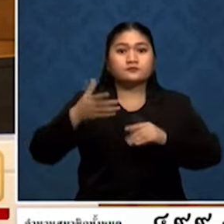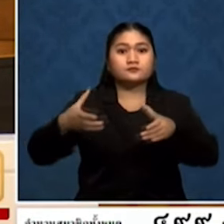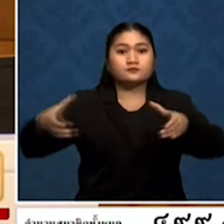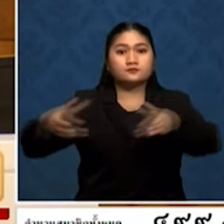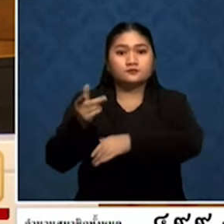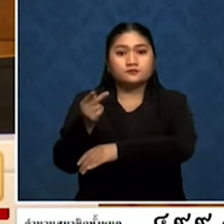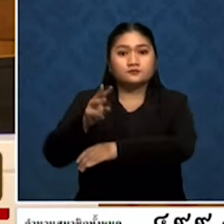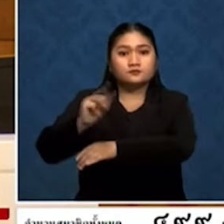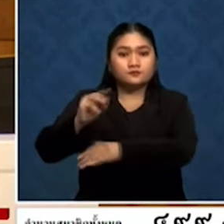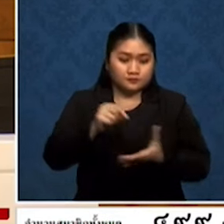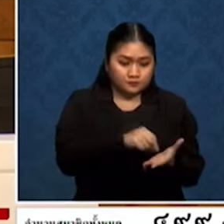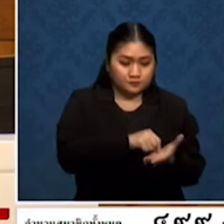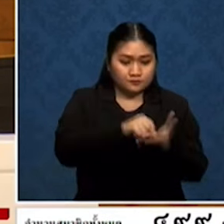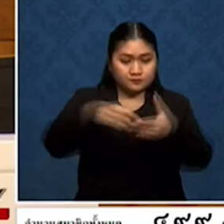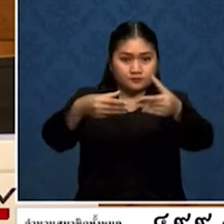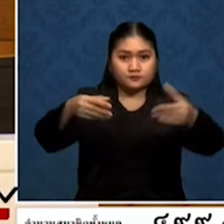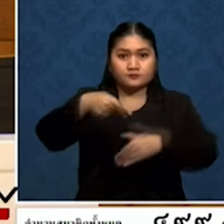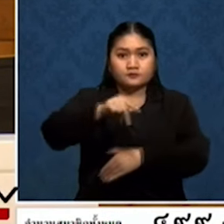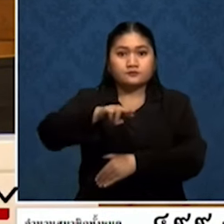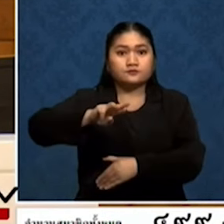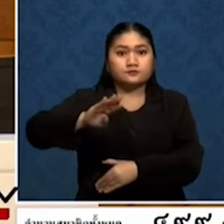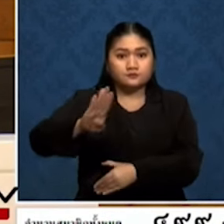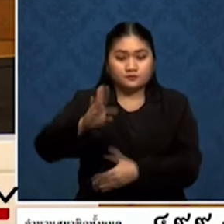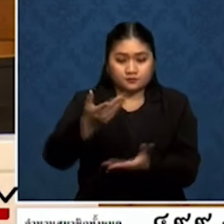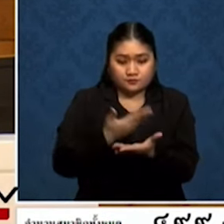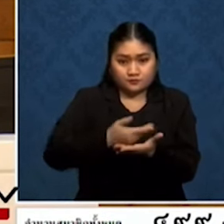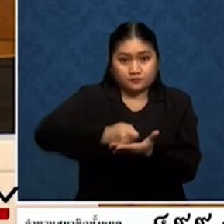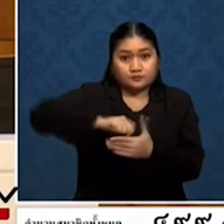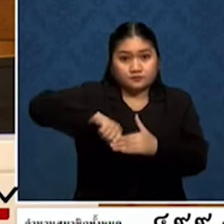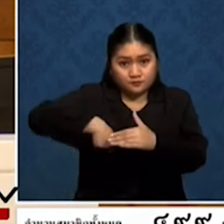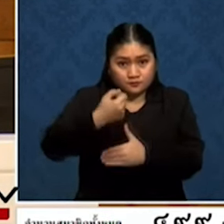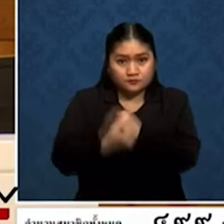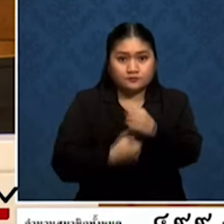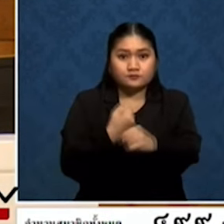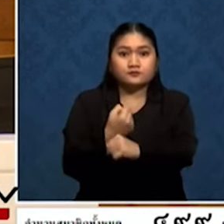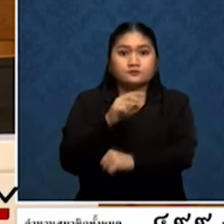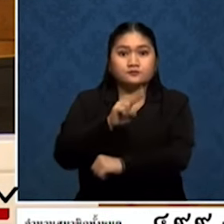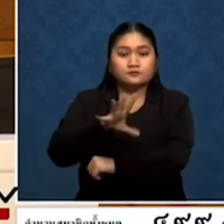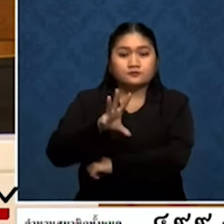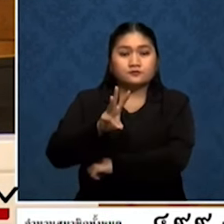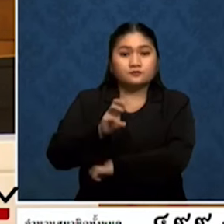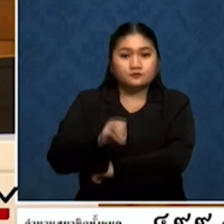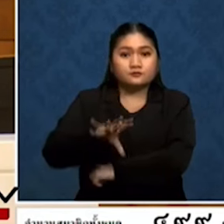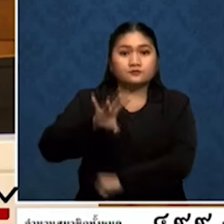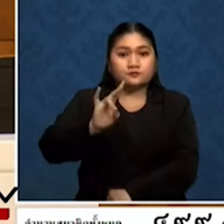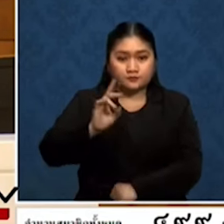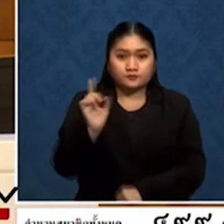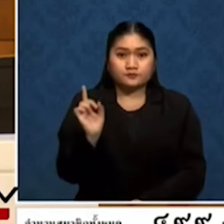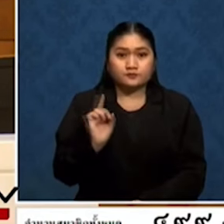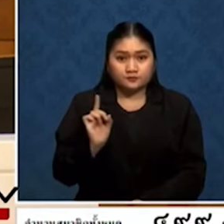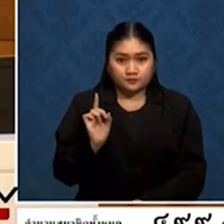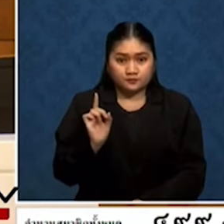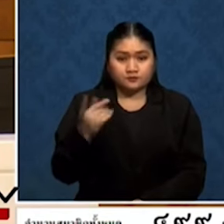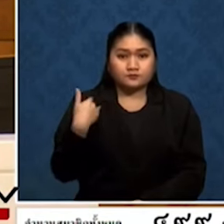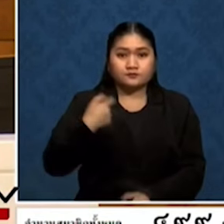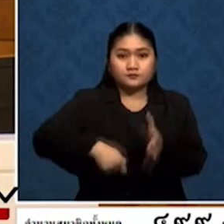ขอเสนอรางพ lihatช้ป ประมาณรายใเพิมเติมประจำปีกว่านปุสประหะ 25067 ตยมี